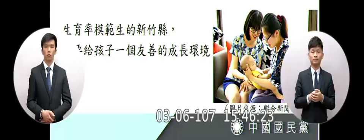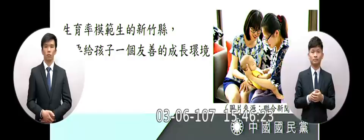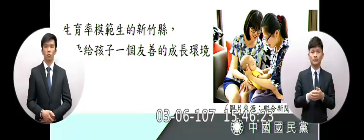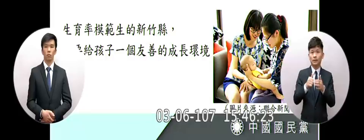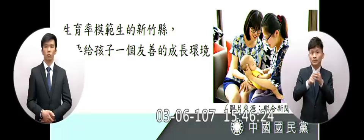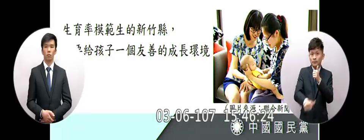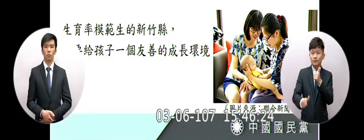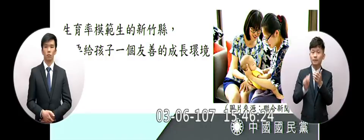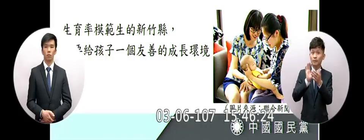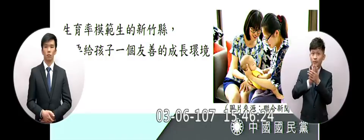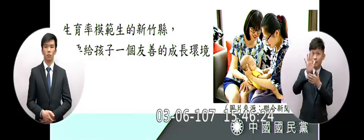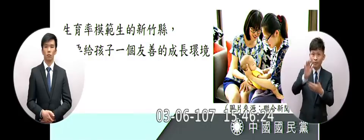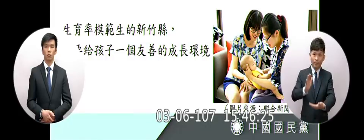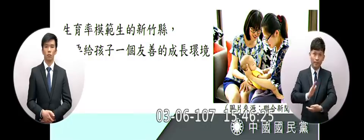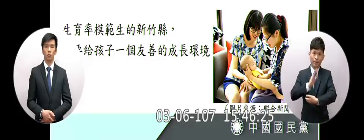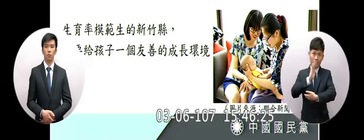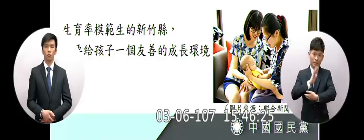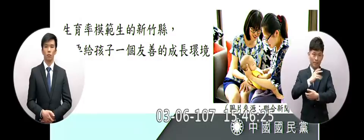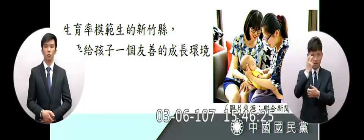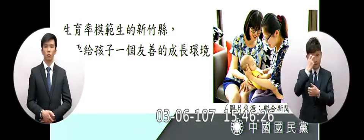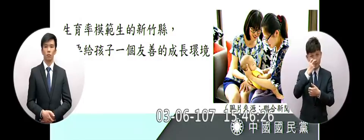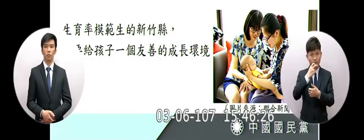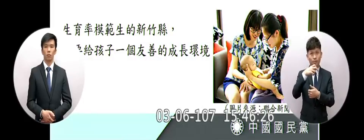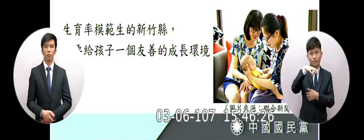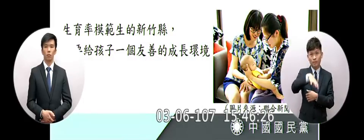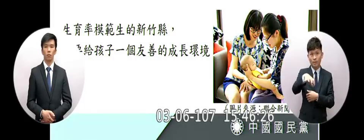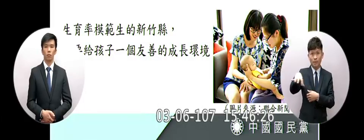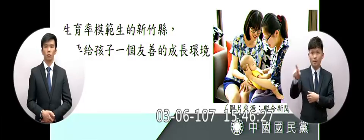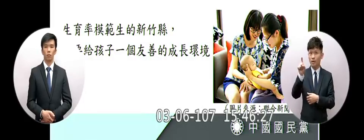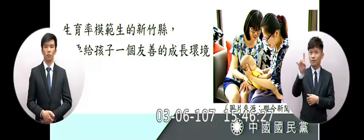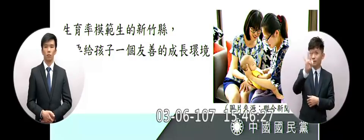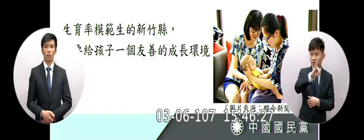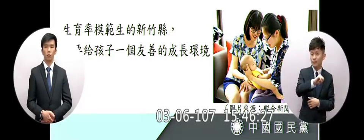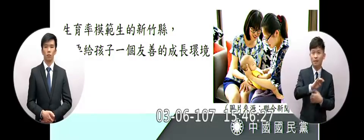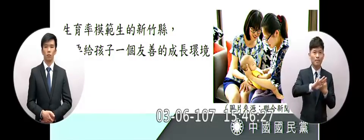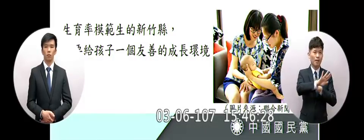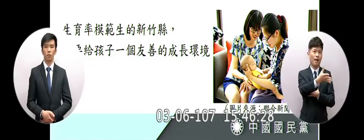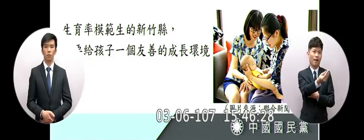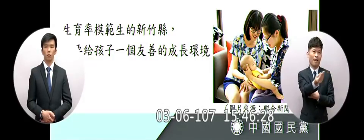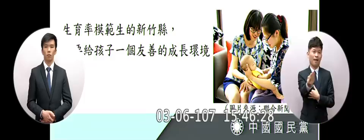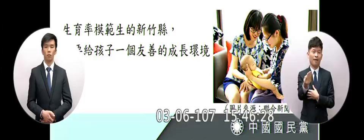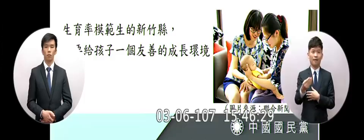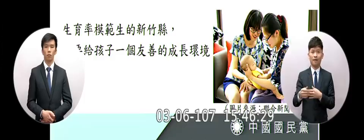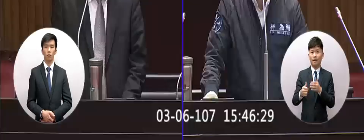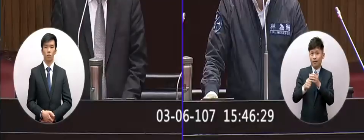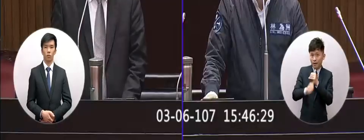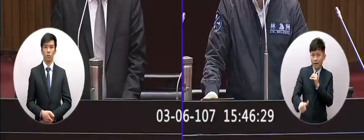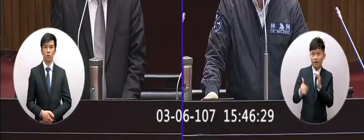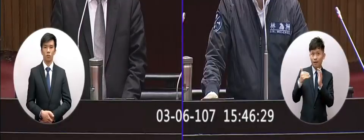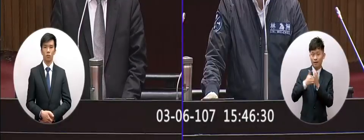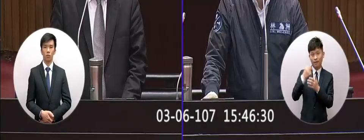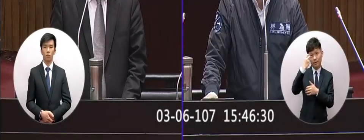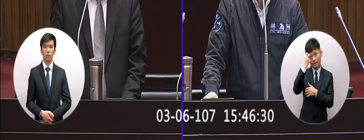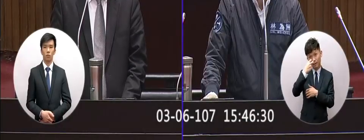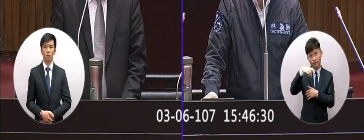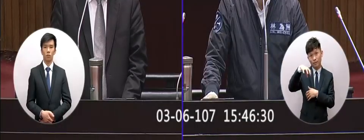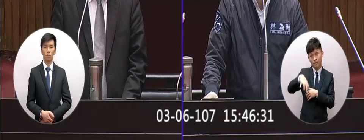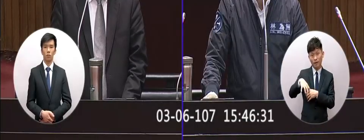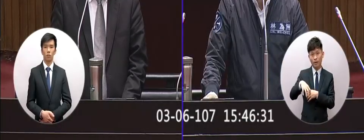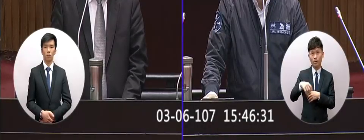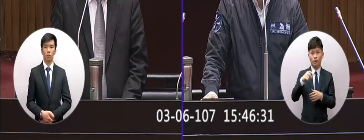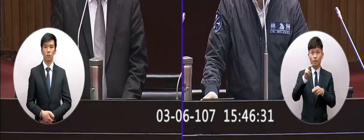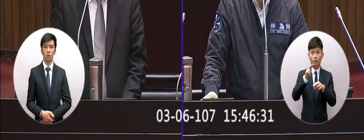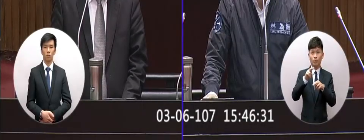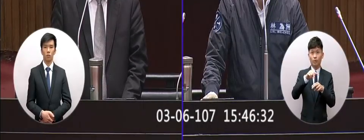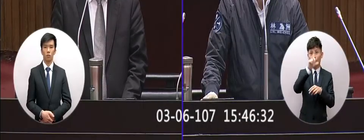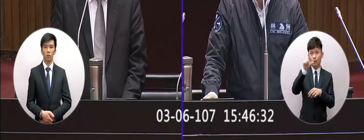照护机构，在其他地方是很难想象的。我们这个产后照护机构，就是月子中心